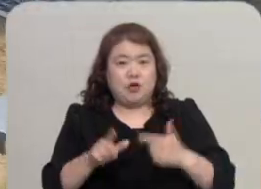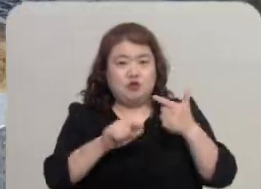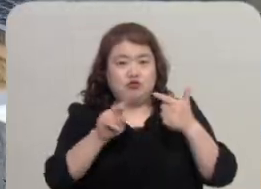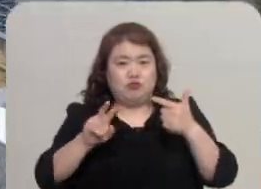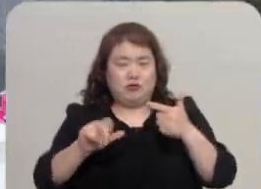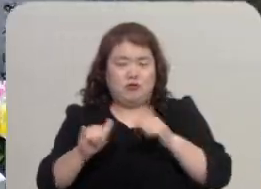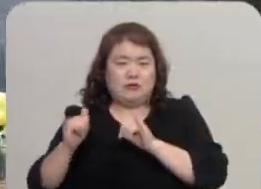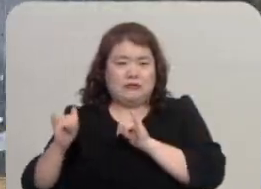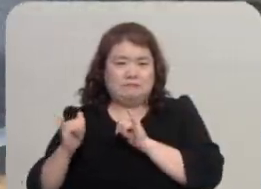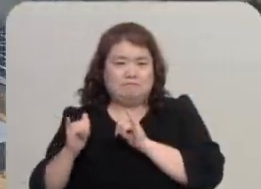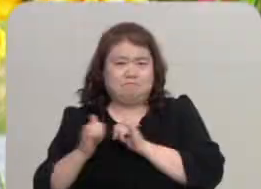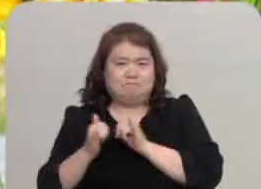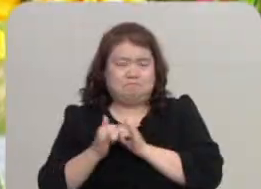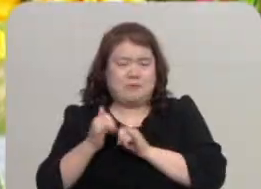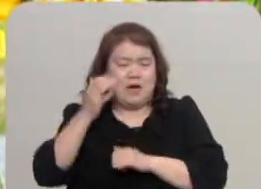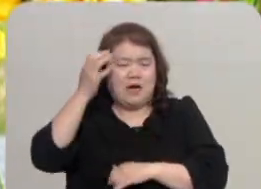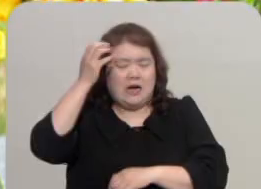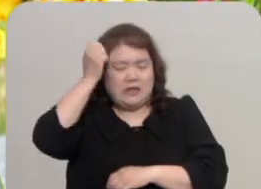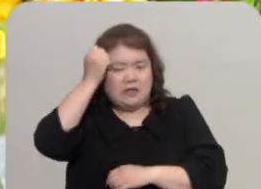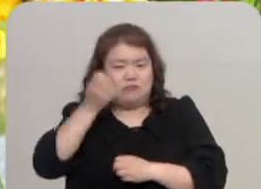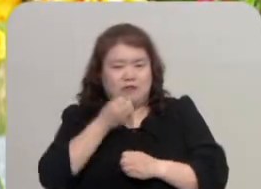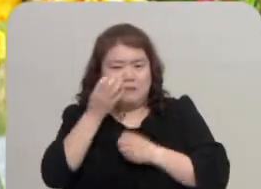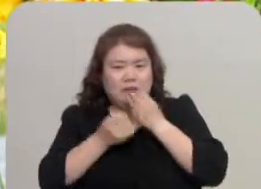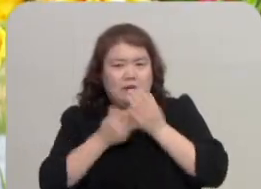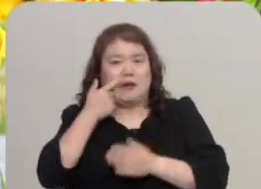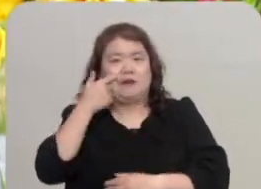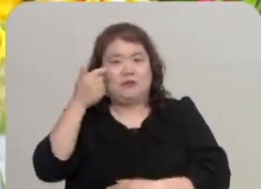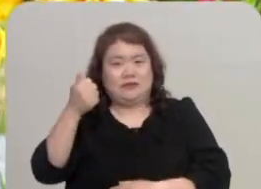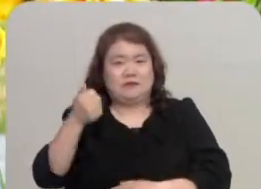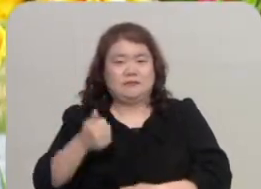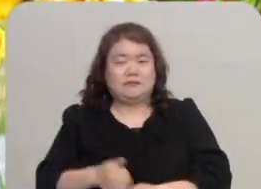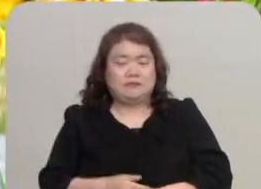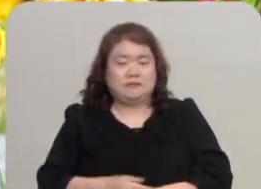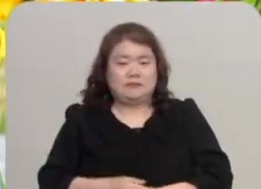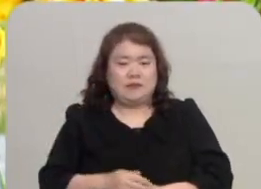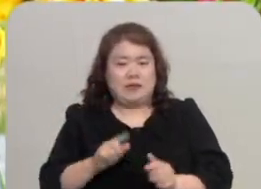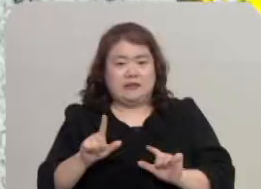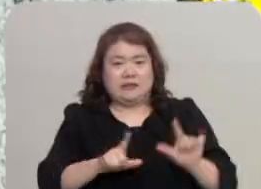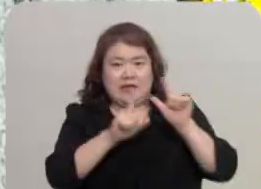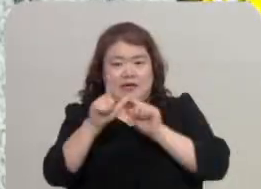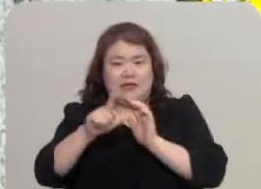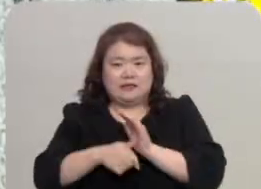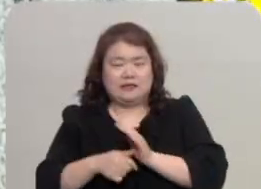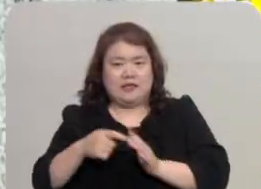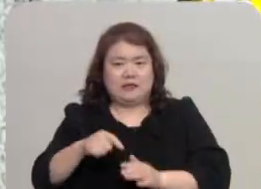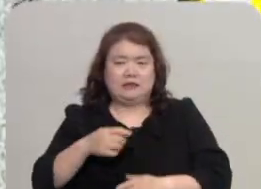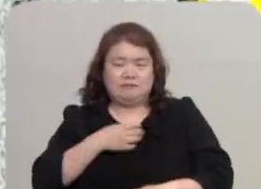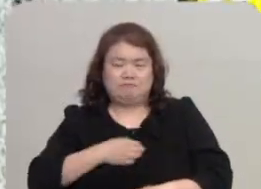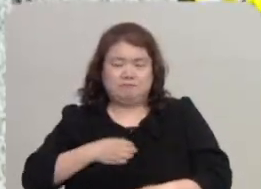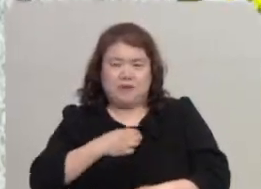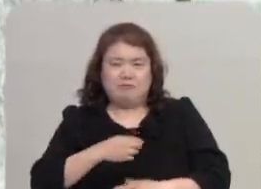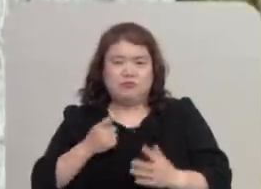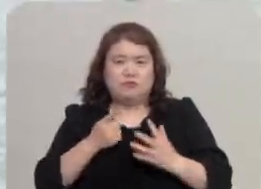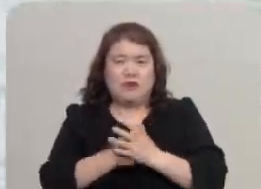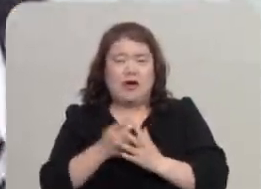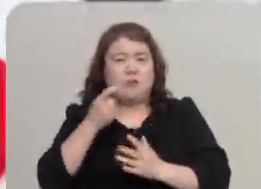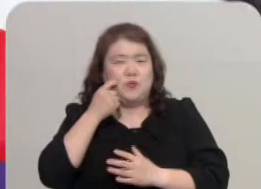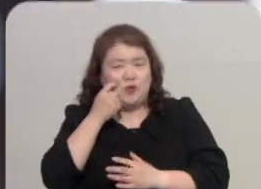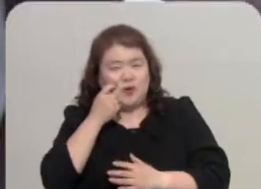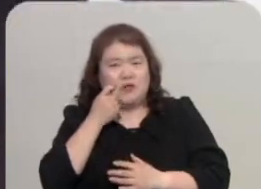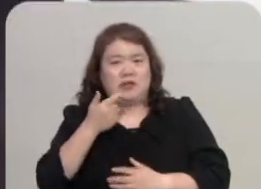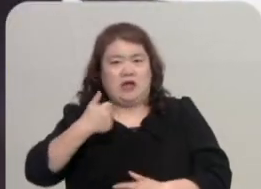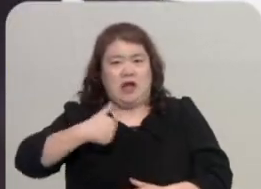6.25의 참혹한 기억을 이따금 풀어놓던 아버지. 살아생전 그 아픔을 깊이 헤아리지 못했던